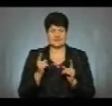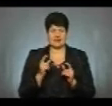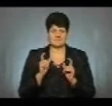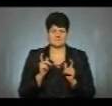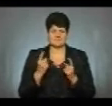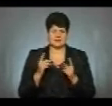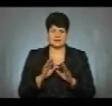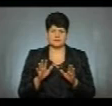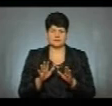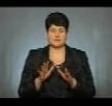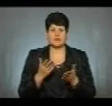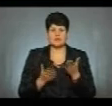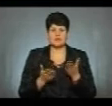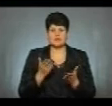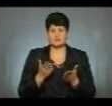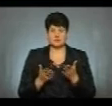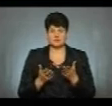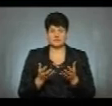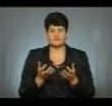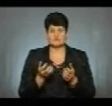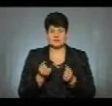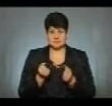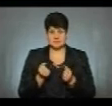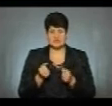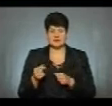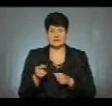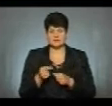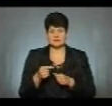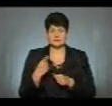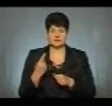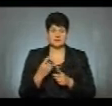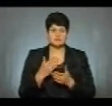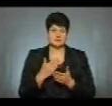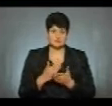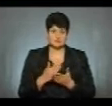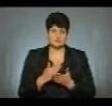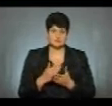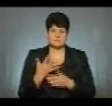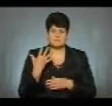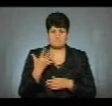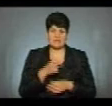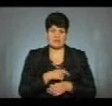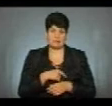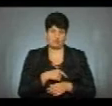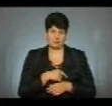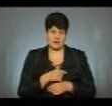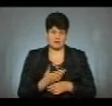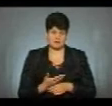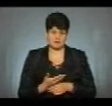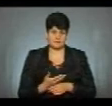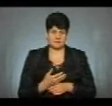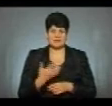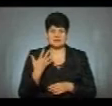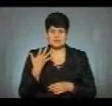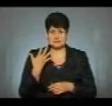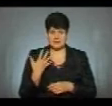незначне. Дивіться, якщо взяти від Тернопільщини, є 5 депутатів з